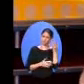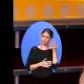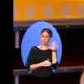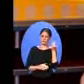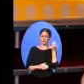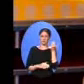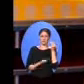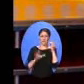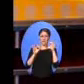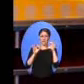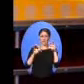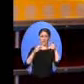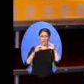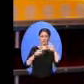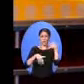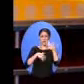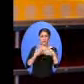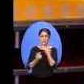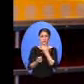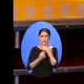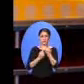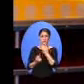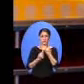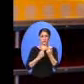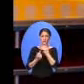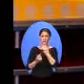השיחה הזו,